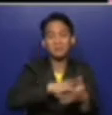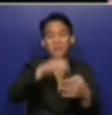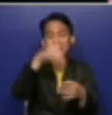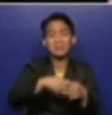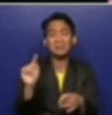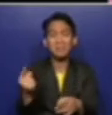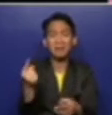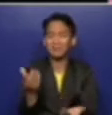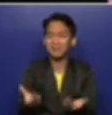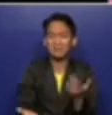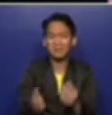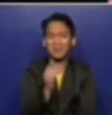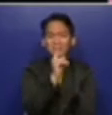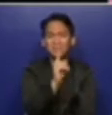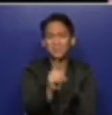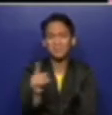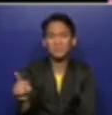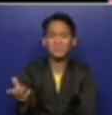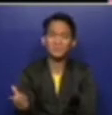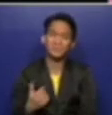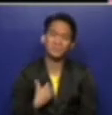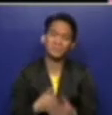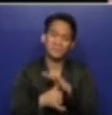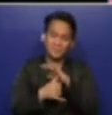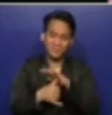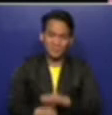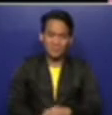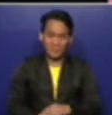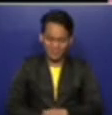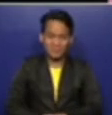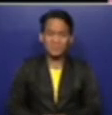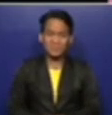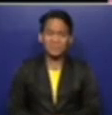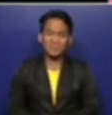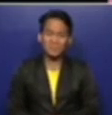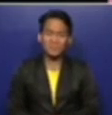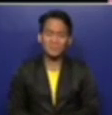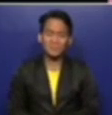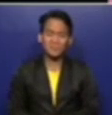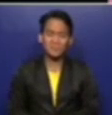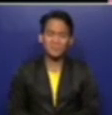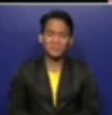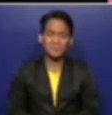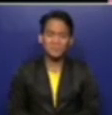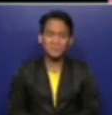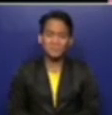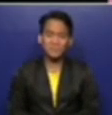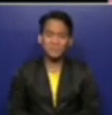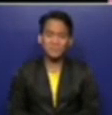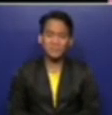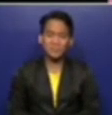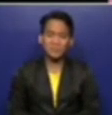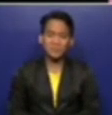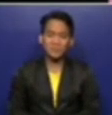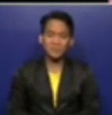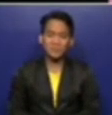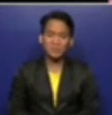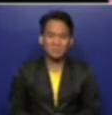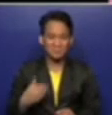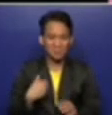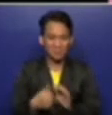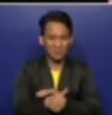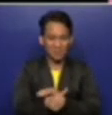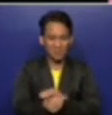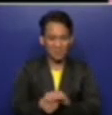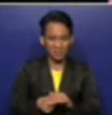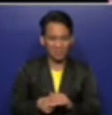คุกคามการคุกคามตรงนี้นะครับนอกจากคุกคามรูปแบบนี้แล้วยังมีการแฝงเร้นแฝงตัวเข้า